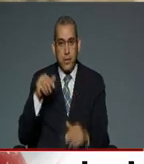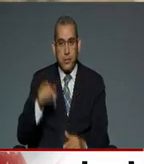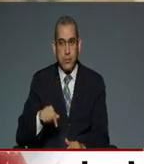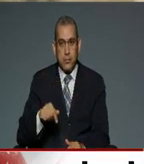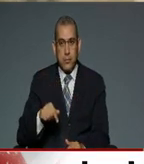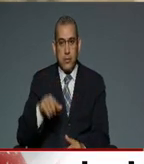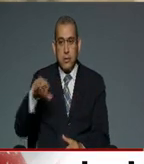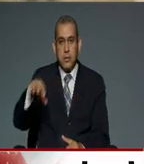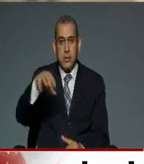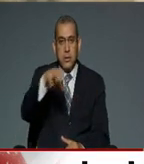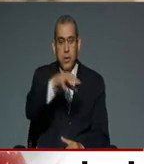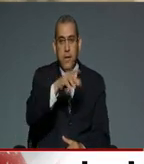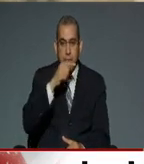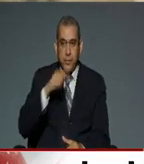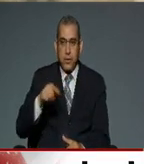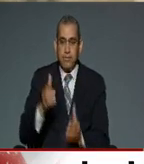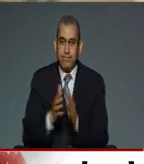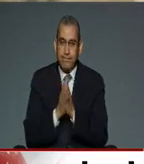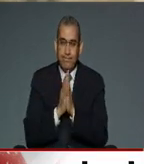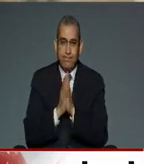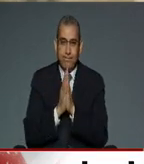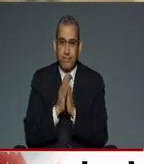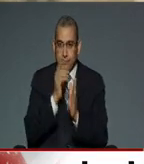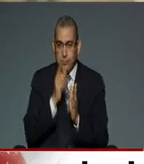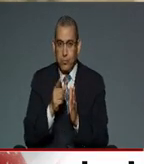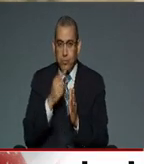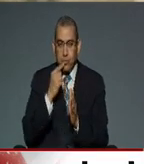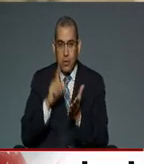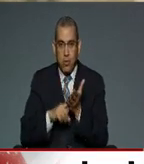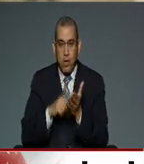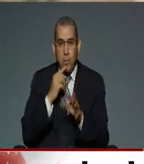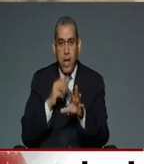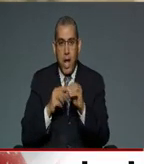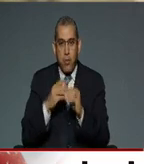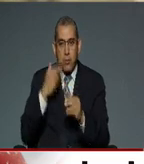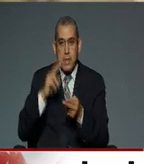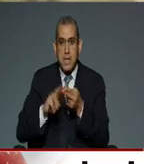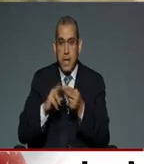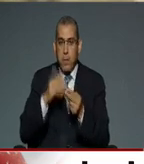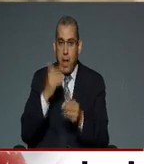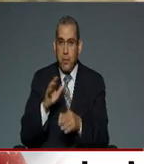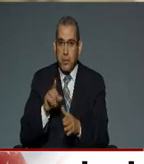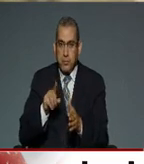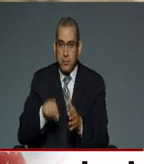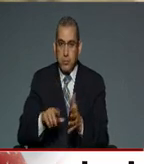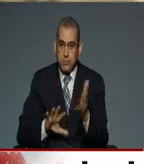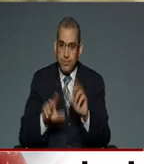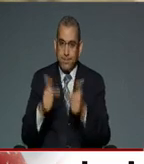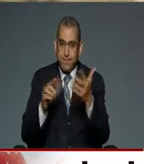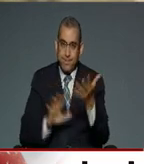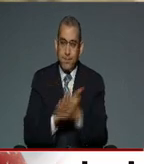الثيران لسف التلا تد الى السد الى الع